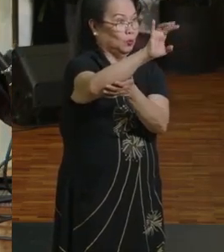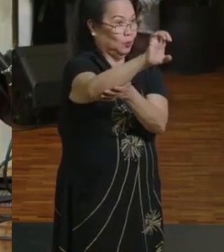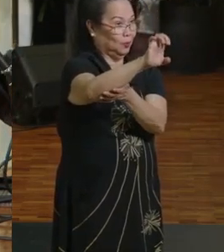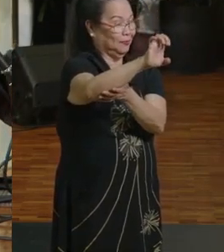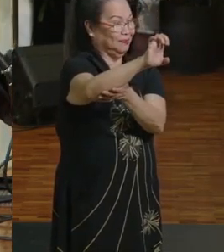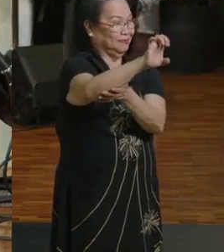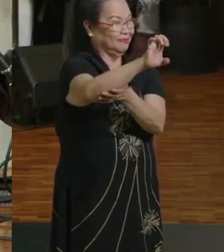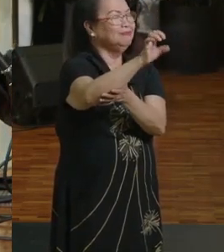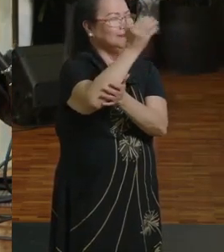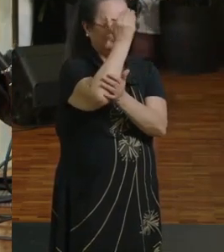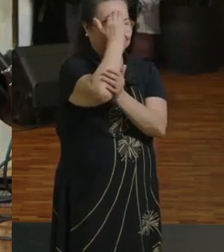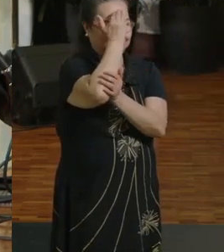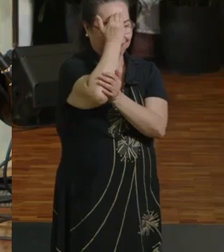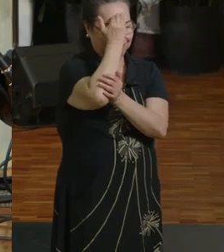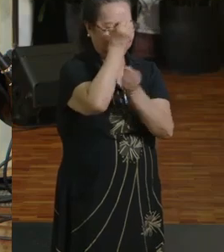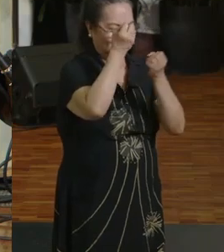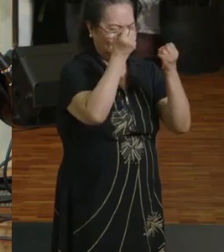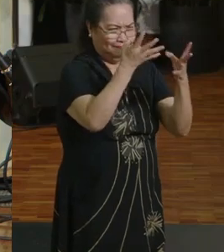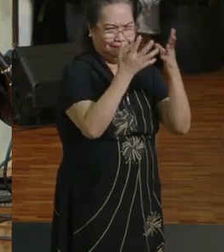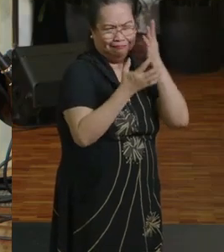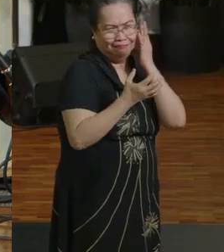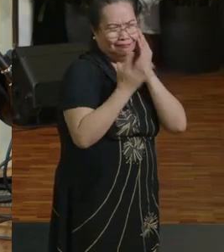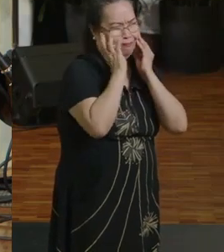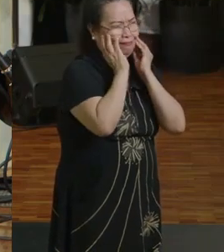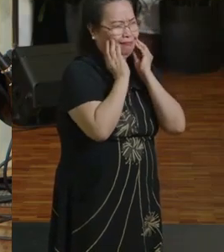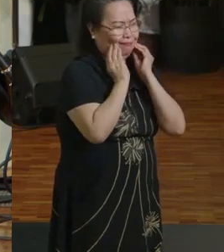Luke, marami siyang mga